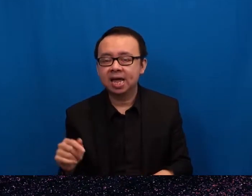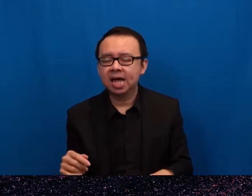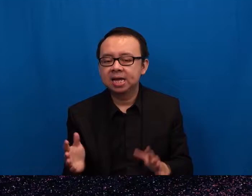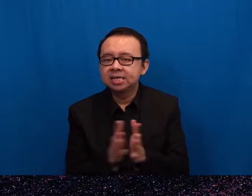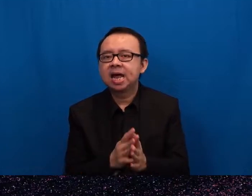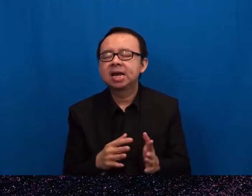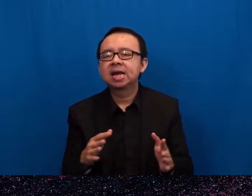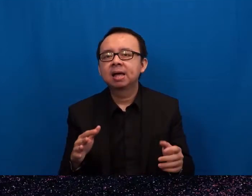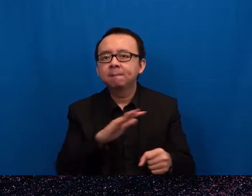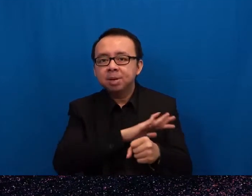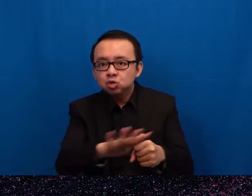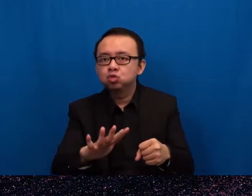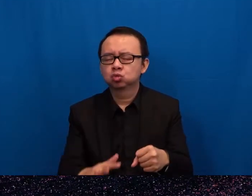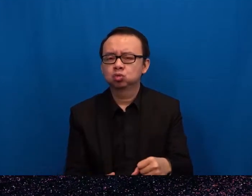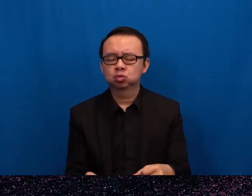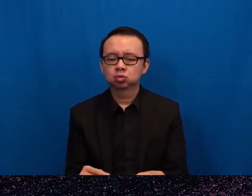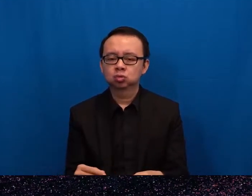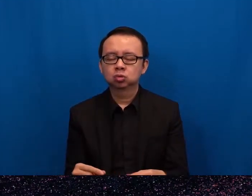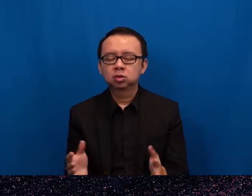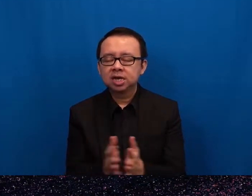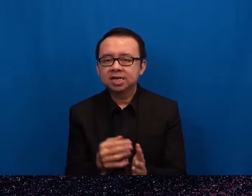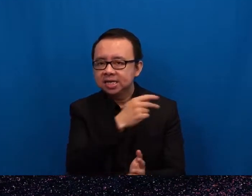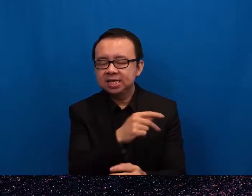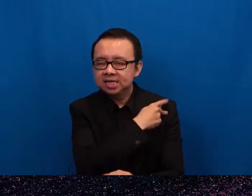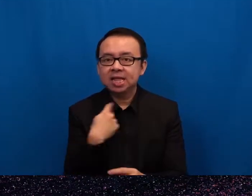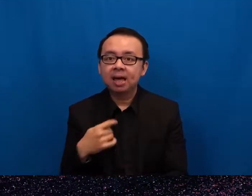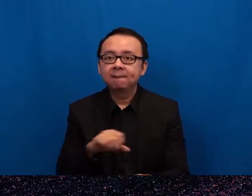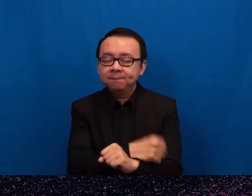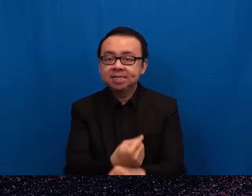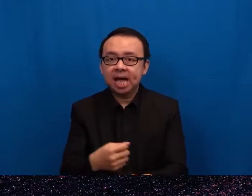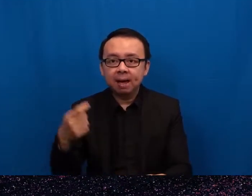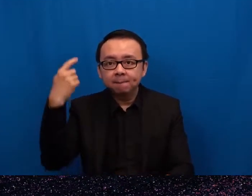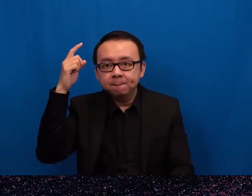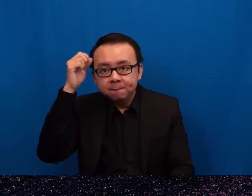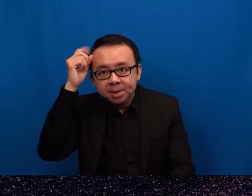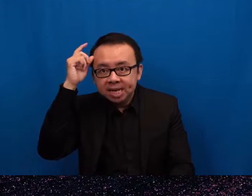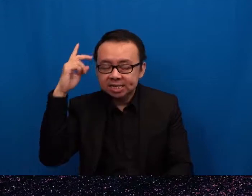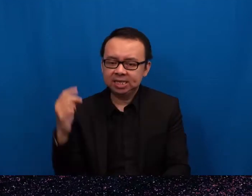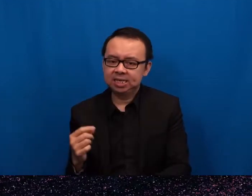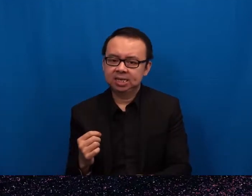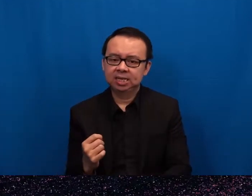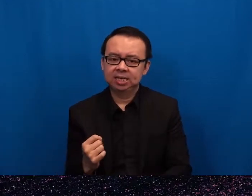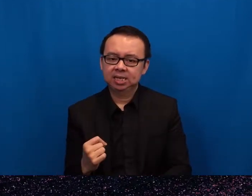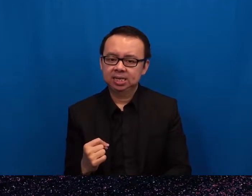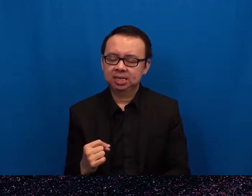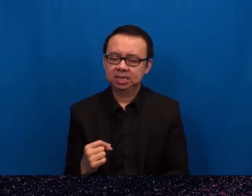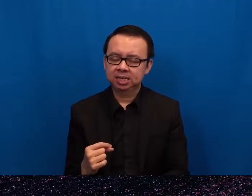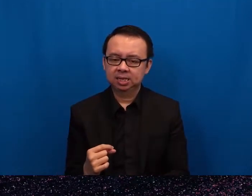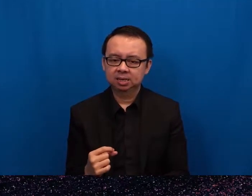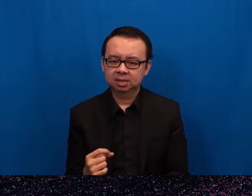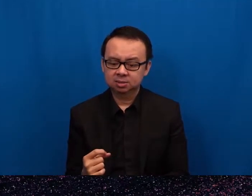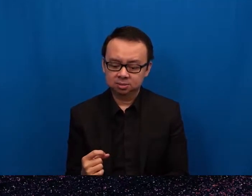dan mudah dimengerti. Sederhana, saking sederhananya bagi beberapa orang yang sok pintar merasa itu